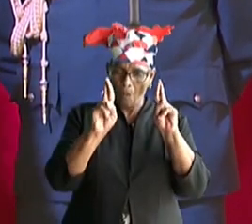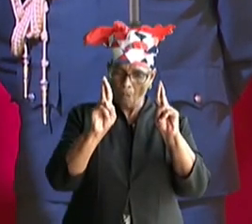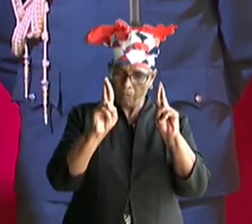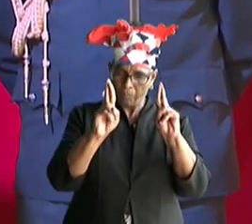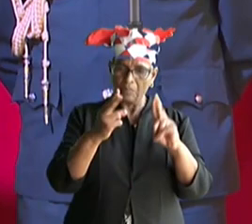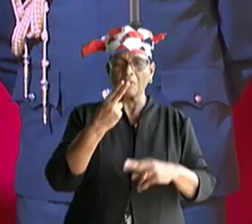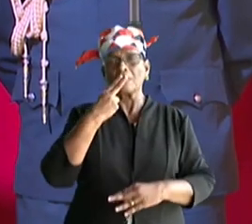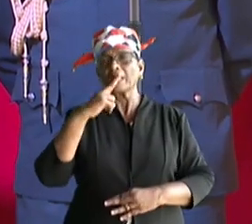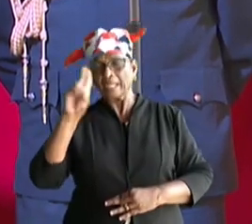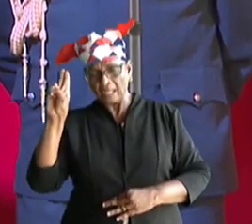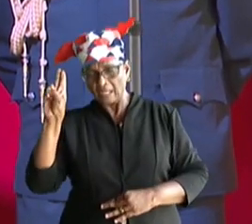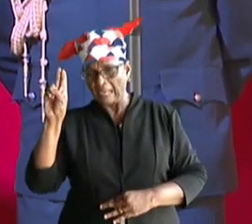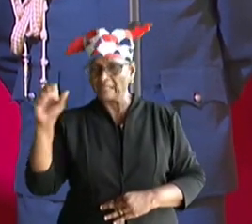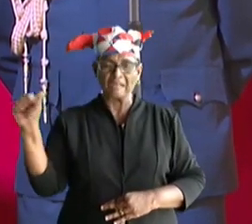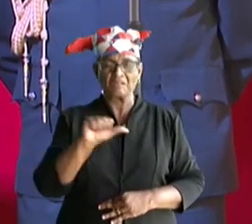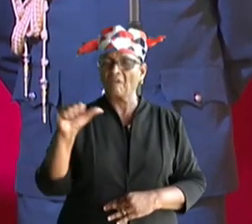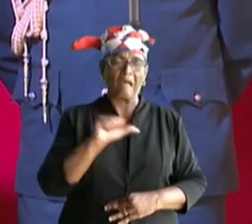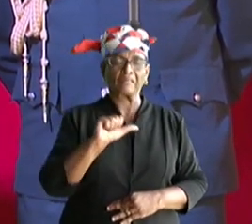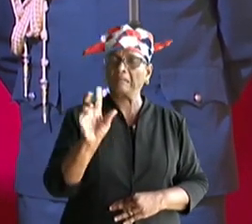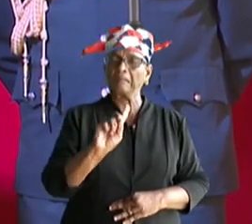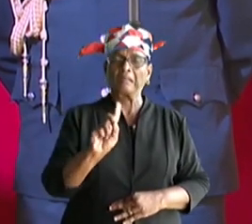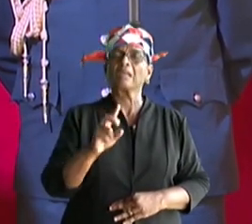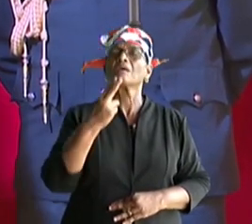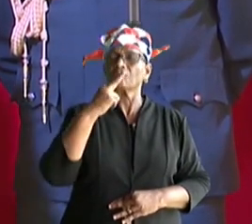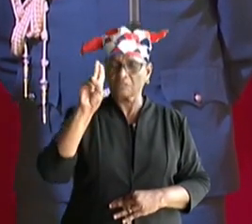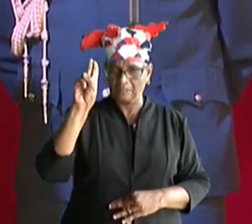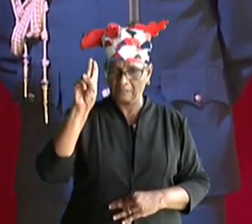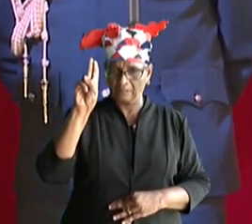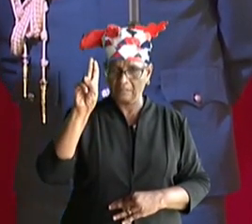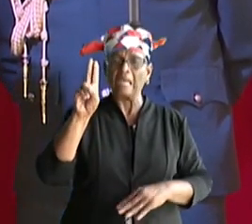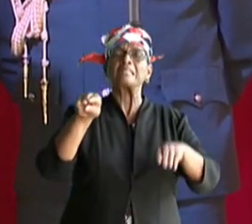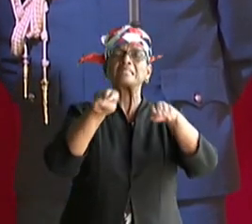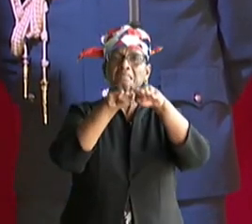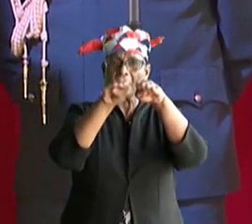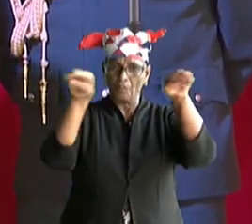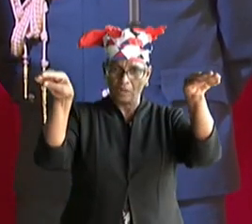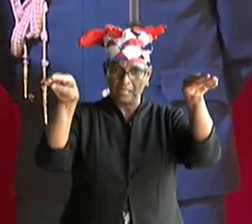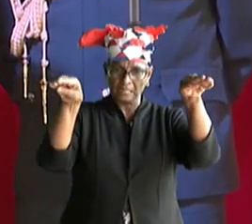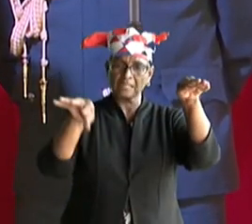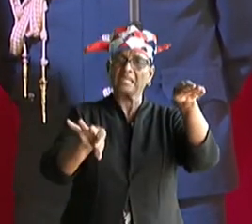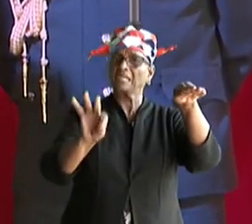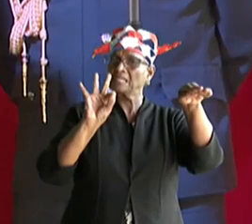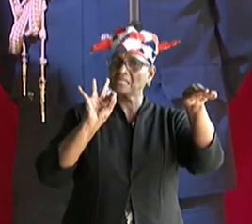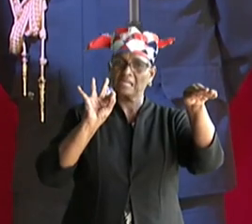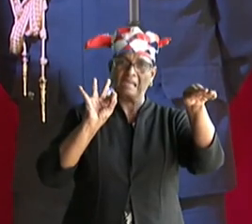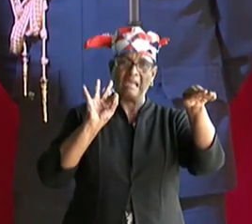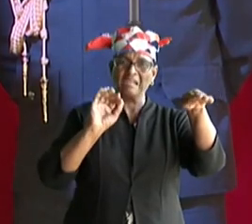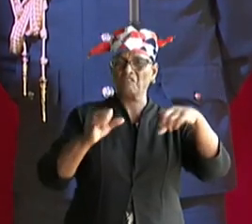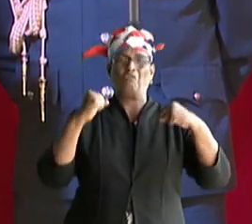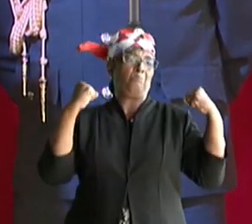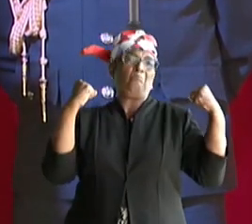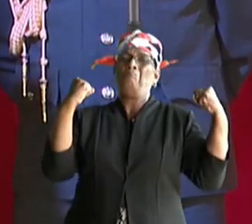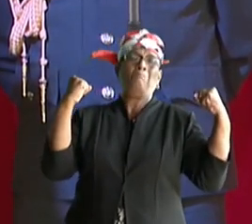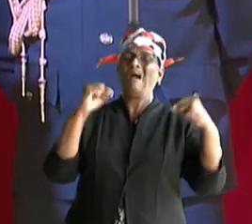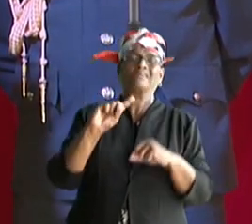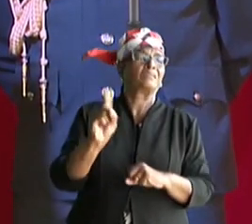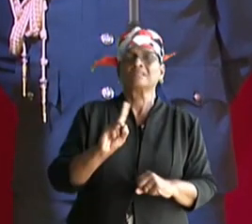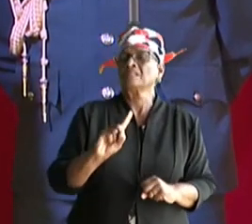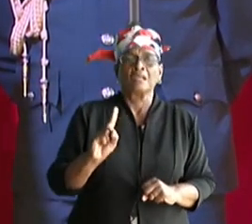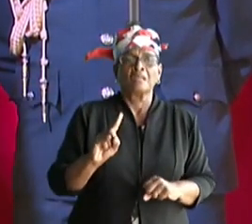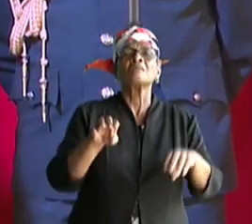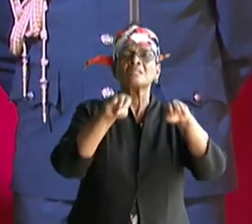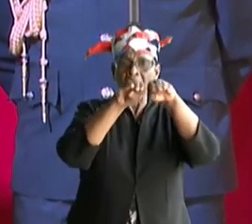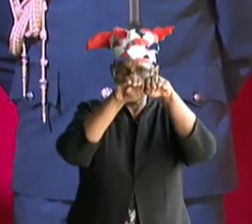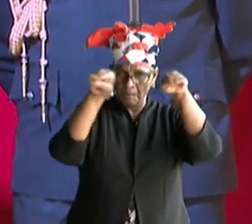voor deceptie. We kiezen voor democratie en niet voor dictatuur.